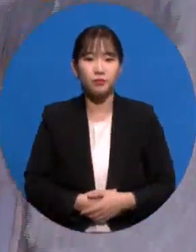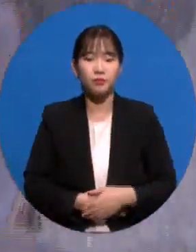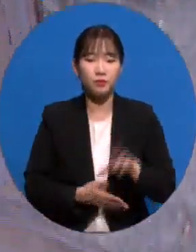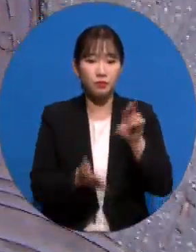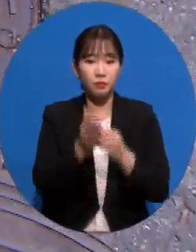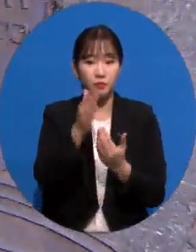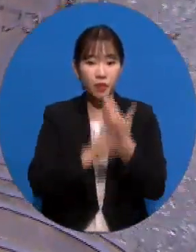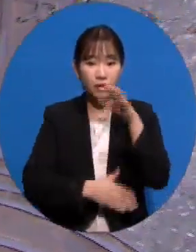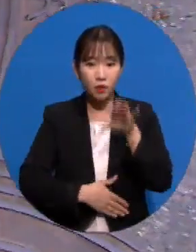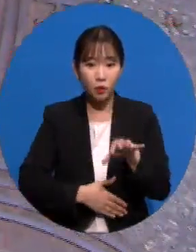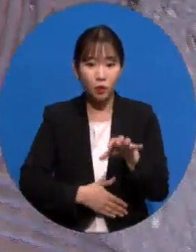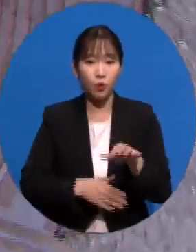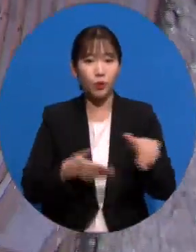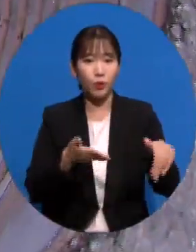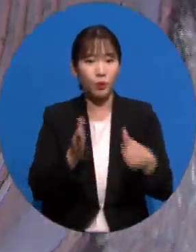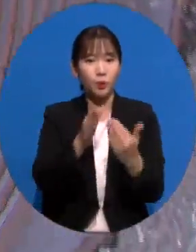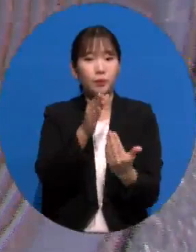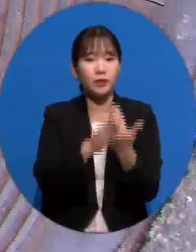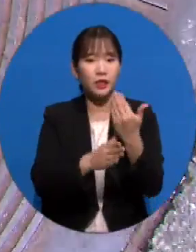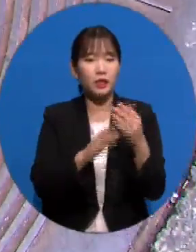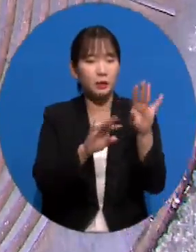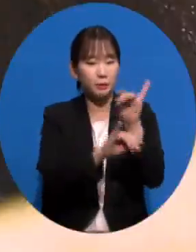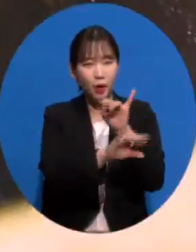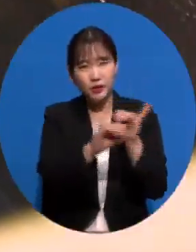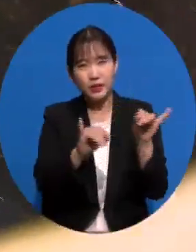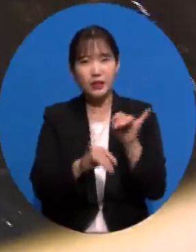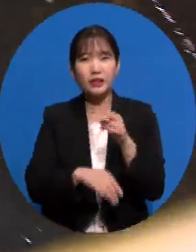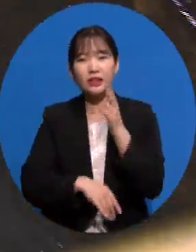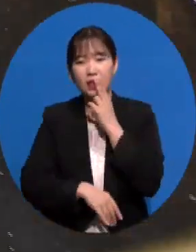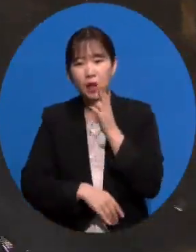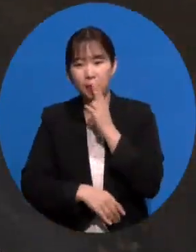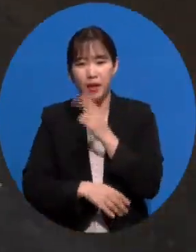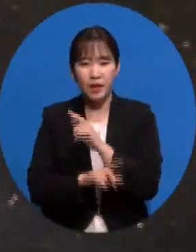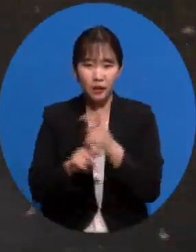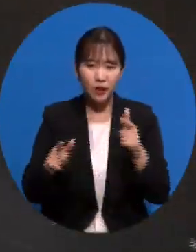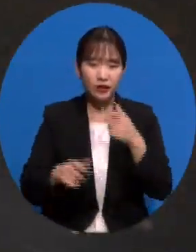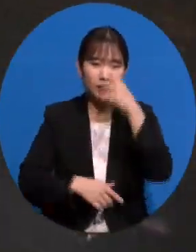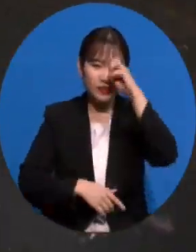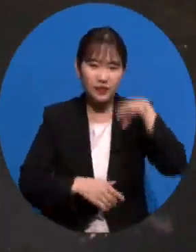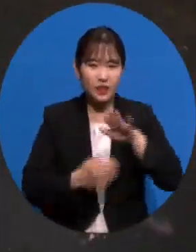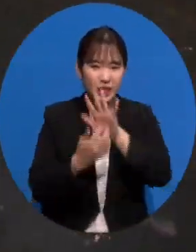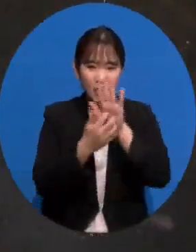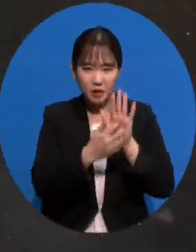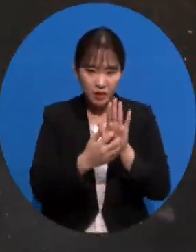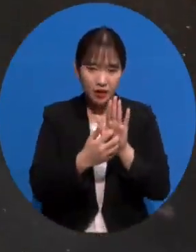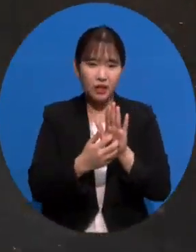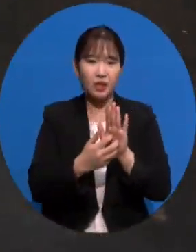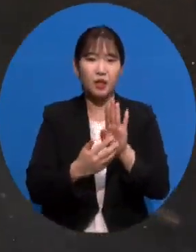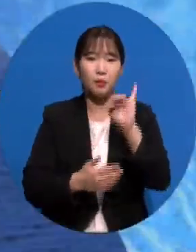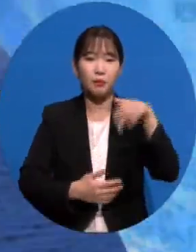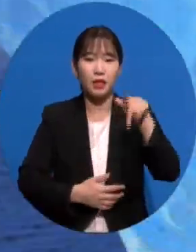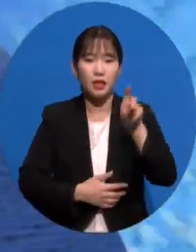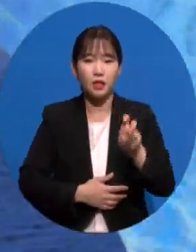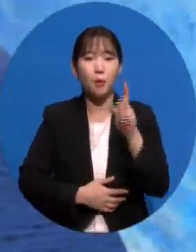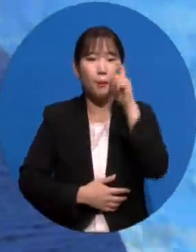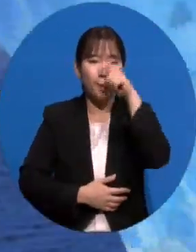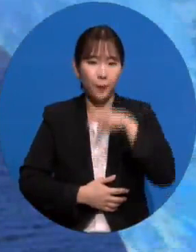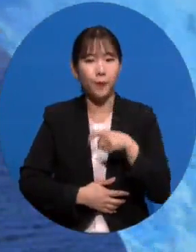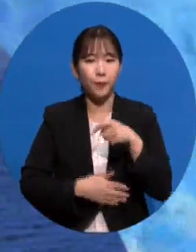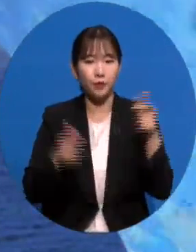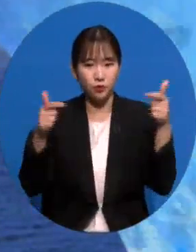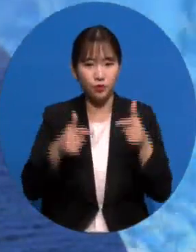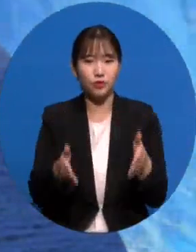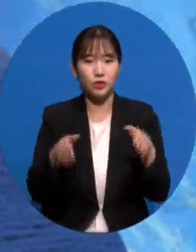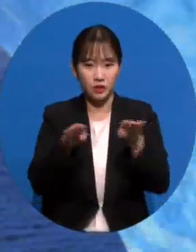문제가 발생한 곳은 도로에서 발생하는 먼지와 담뱃재 등의 쓰레기를 걸러내는 비점 오염 저감 시설.